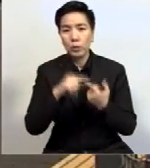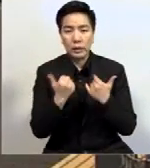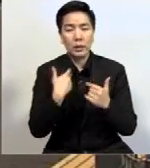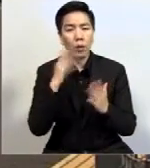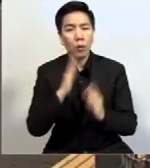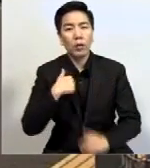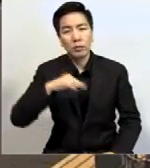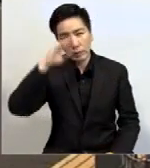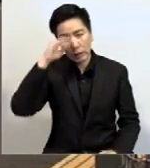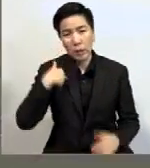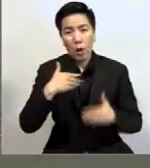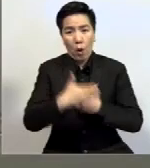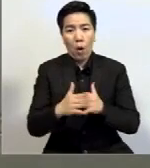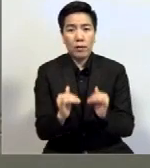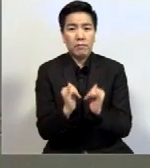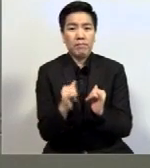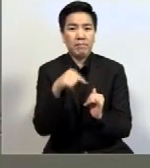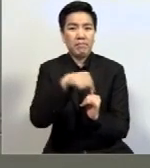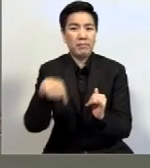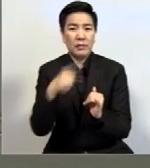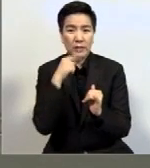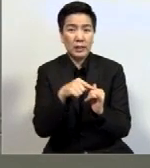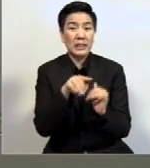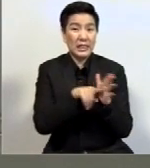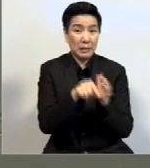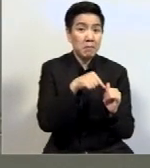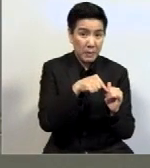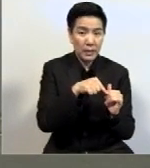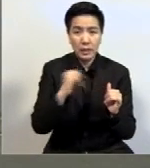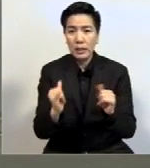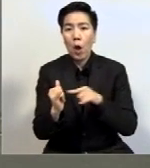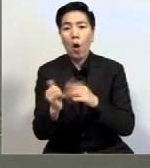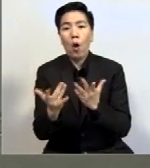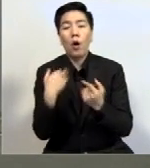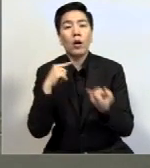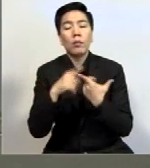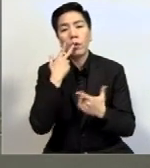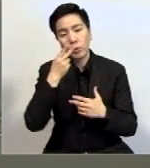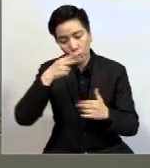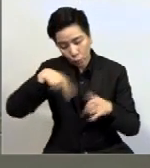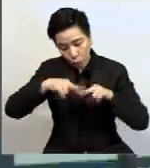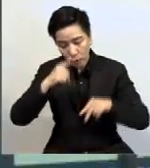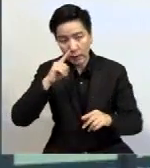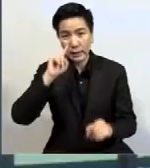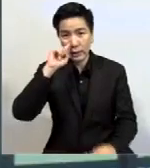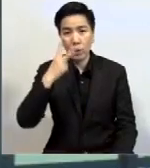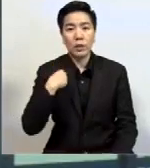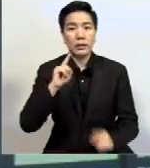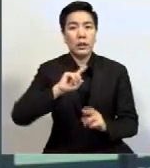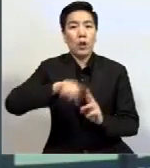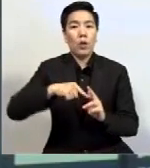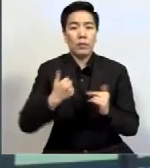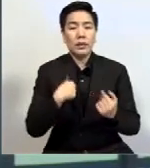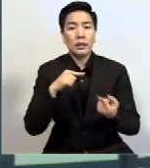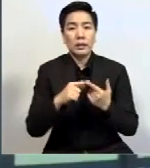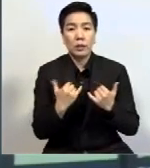คนที่มีผู้ร่วมห้องแล้วตรวจว่าติดเชื้อเนี่ยนะคะทางเจ้าหน้าที่ที่ญี่ปุ่นเนี่ยเขาจะมีการตรวจซ้ำอีกหนึ่งรอบข